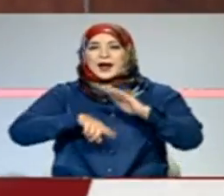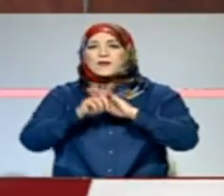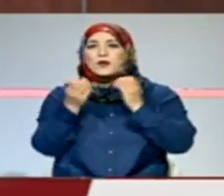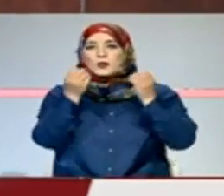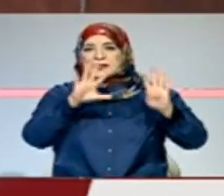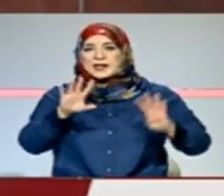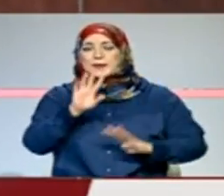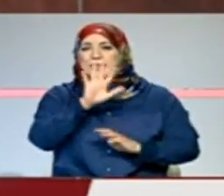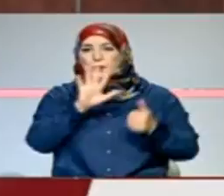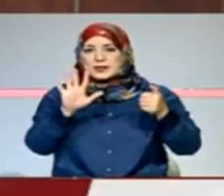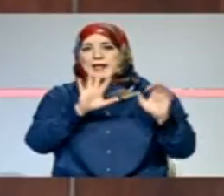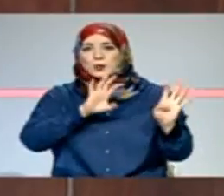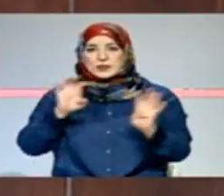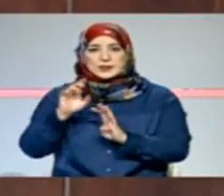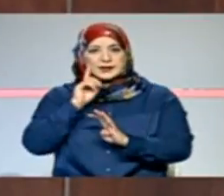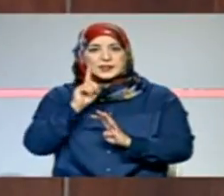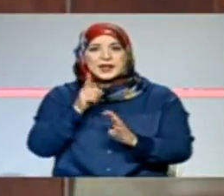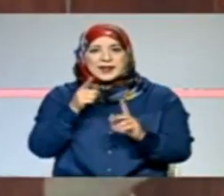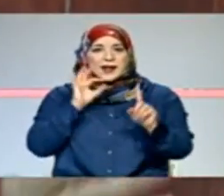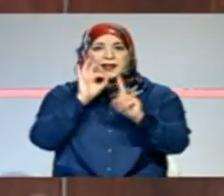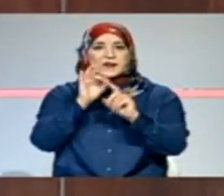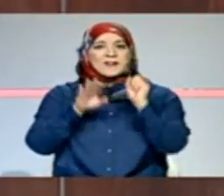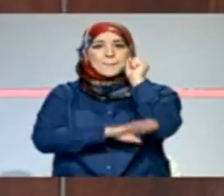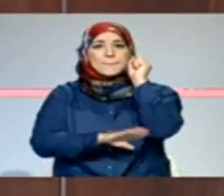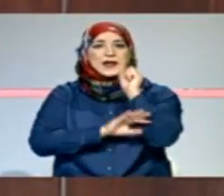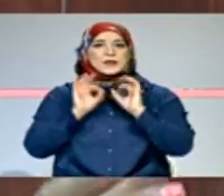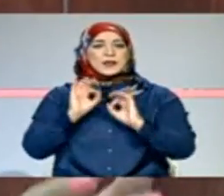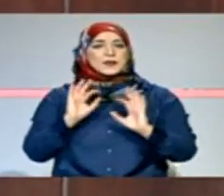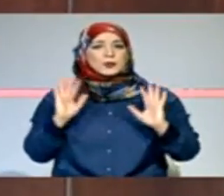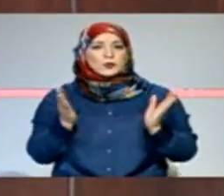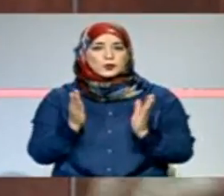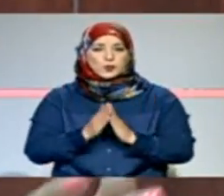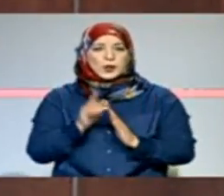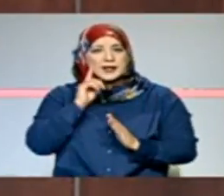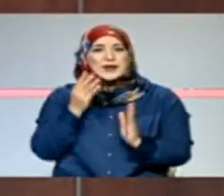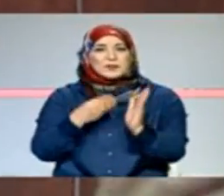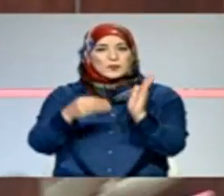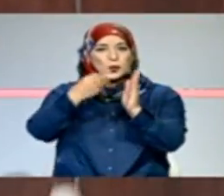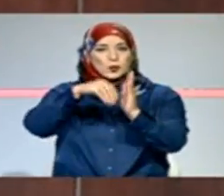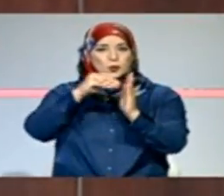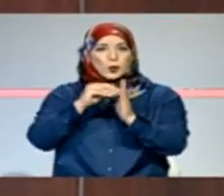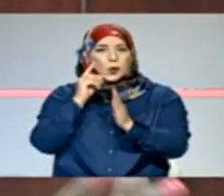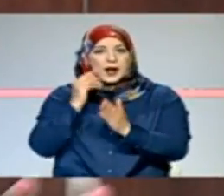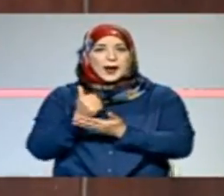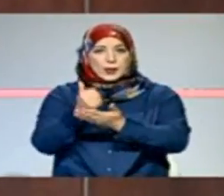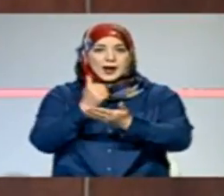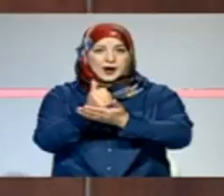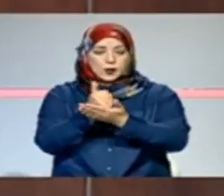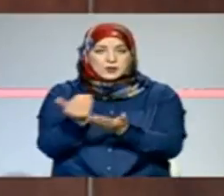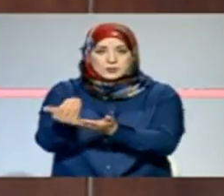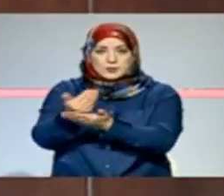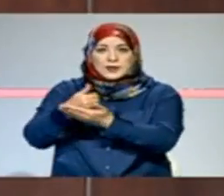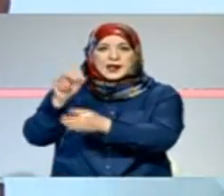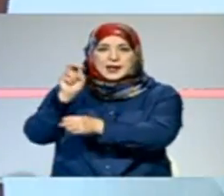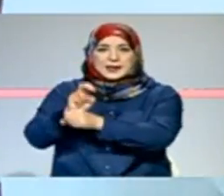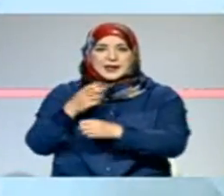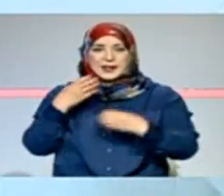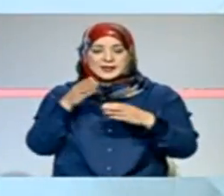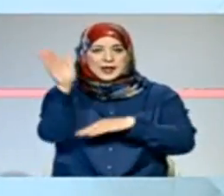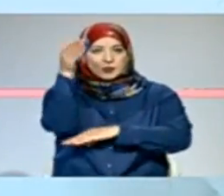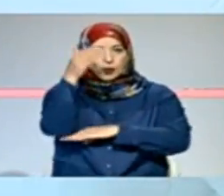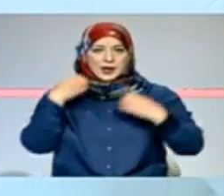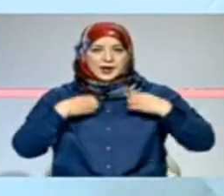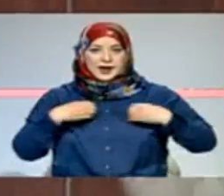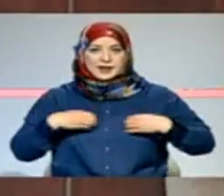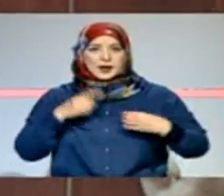1969. الهدف الأساسي اعتبارها مكملات للاحتياط الرسمي للبلدان الأعضاء.